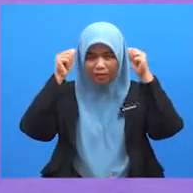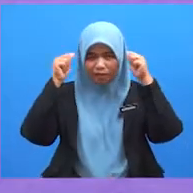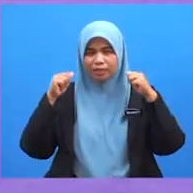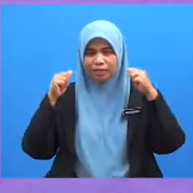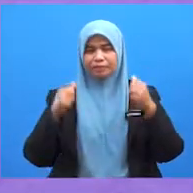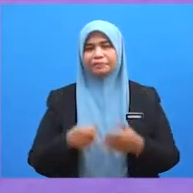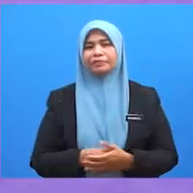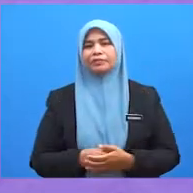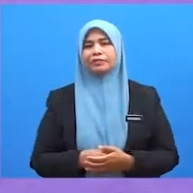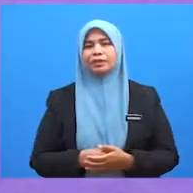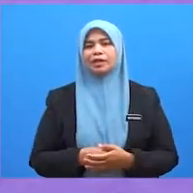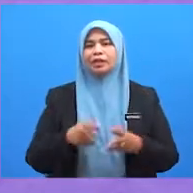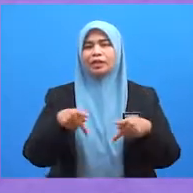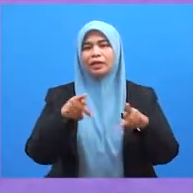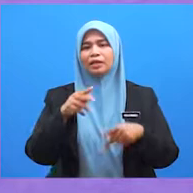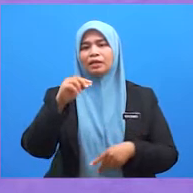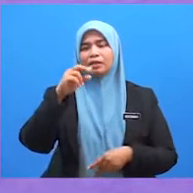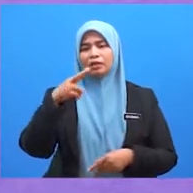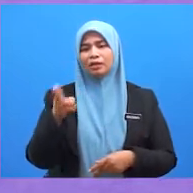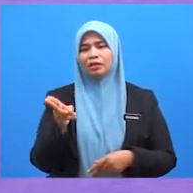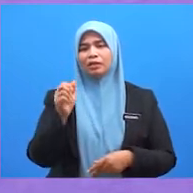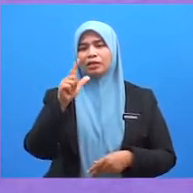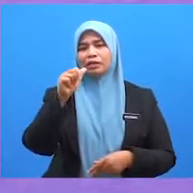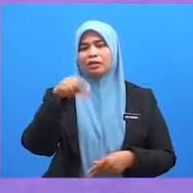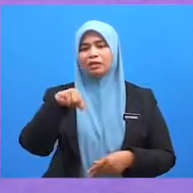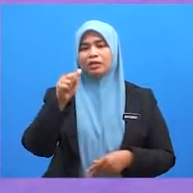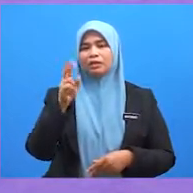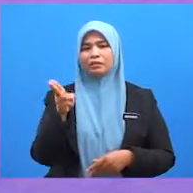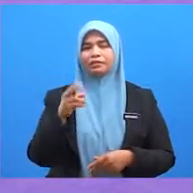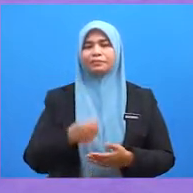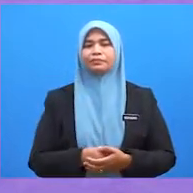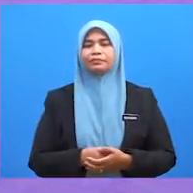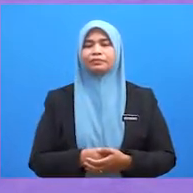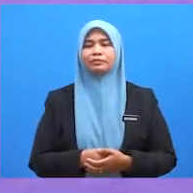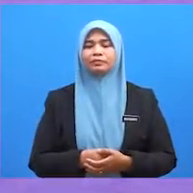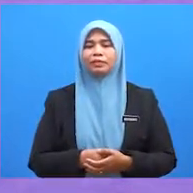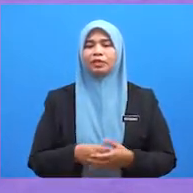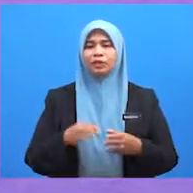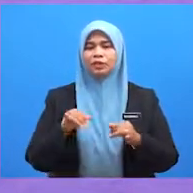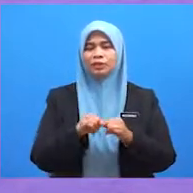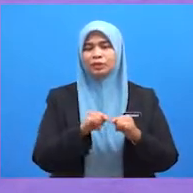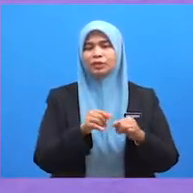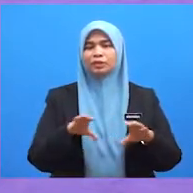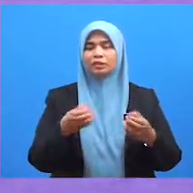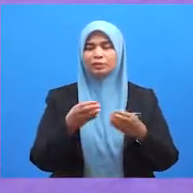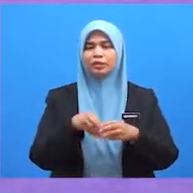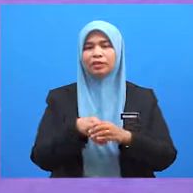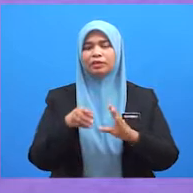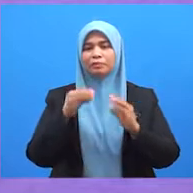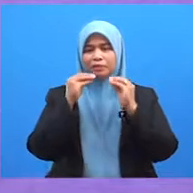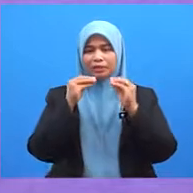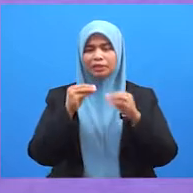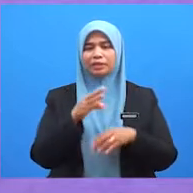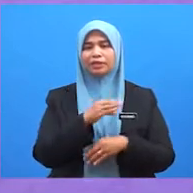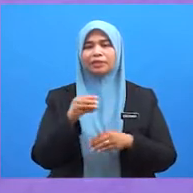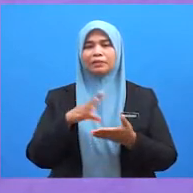Kaedah Halaqah. Pendekatan ini juga turut dilaksanakan dalam pengajaran dan pembelajaran sistem pendidikan